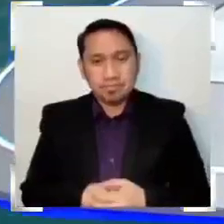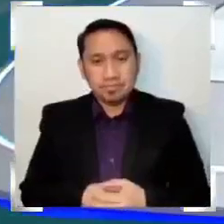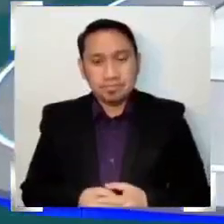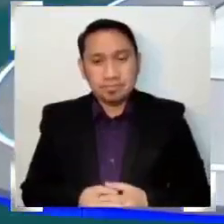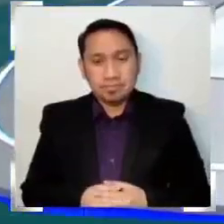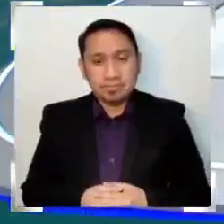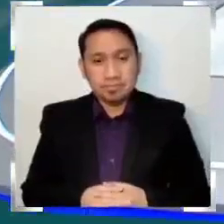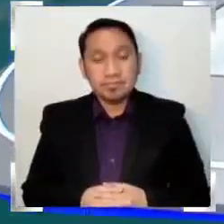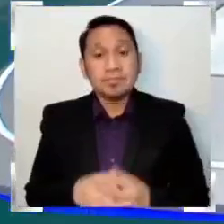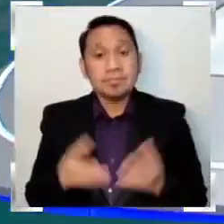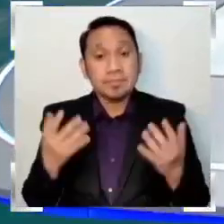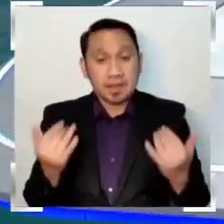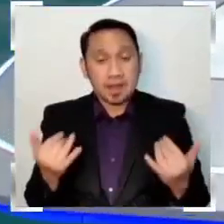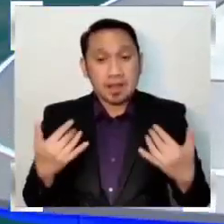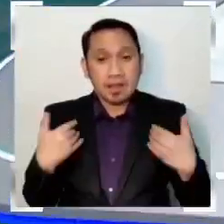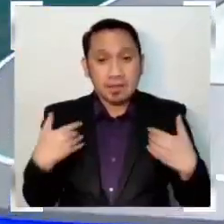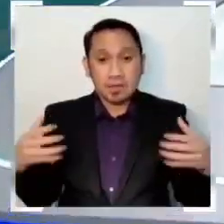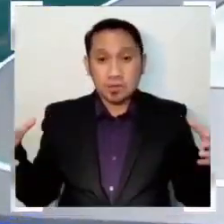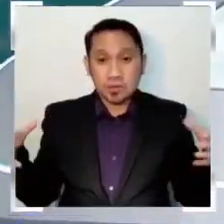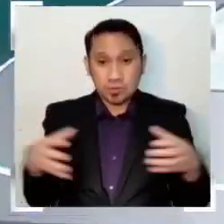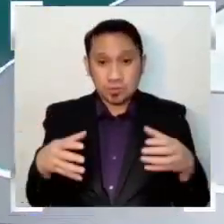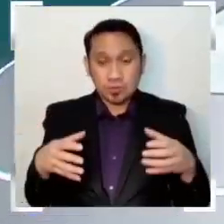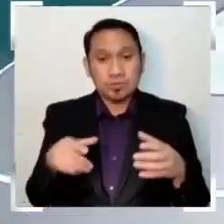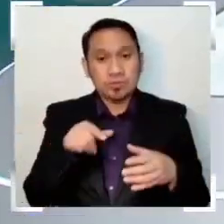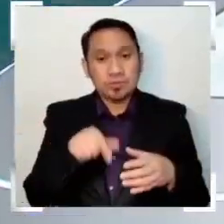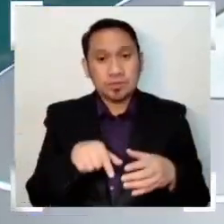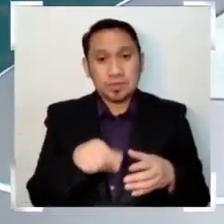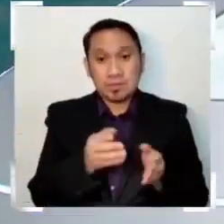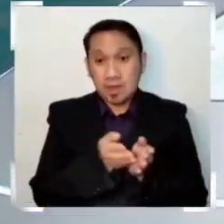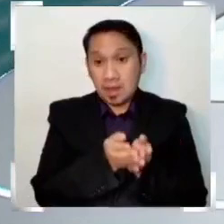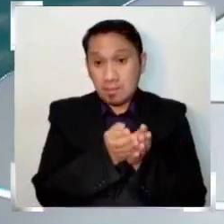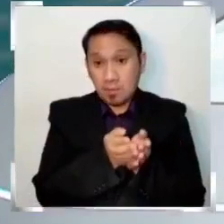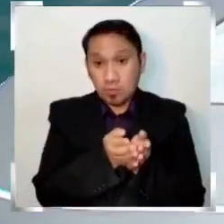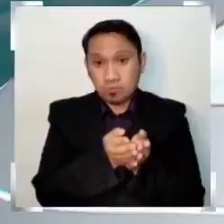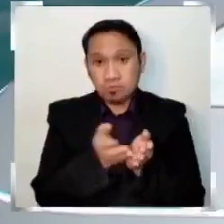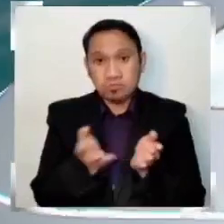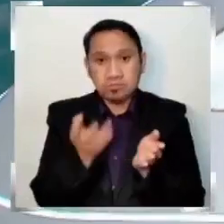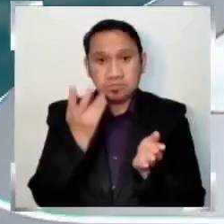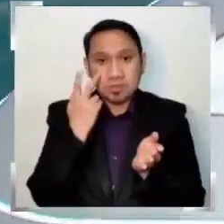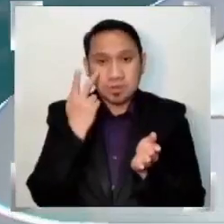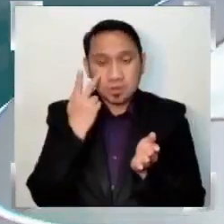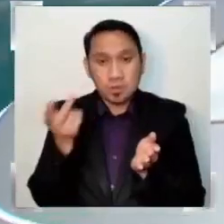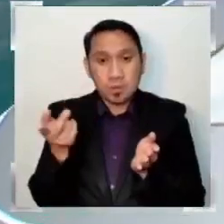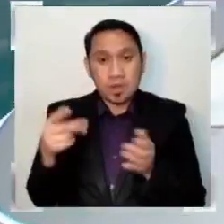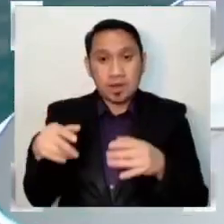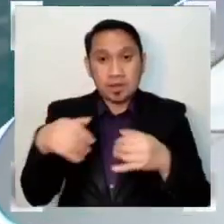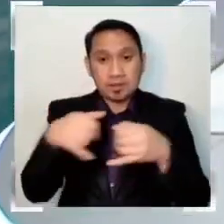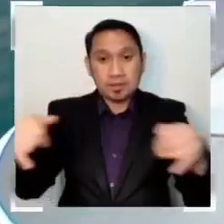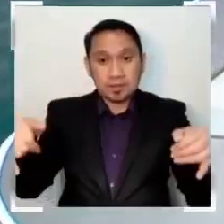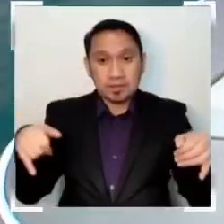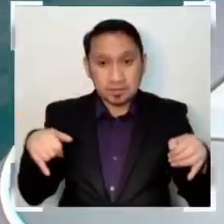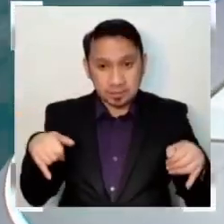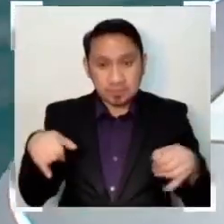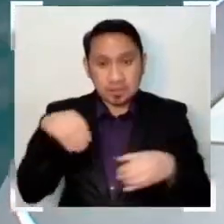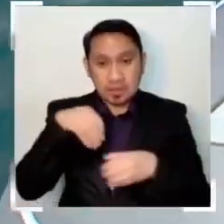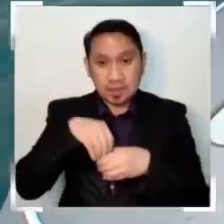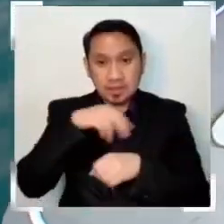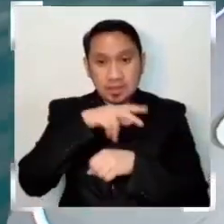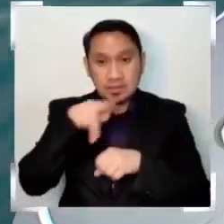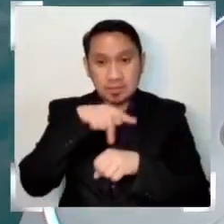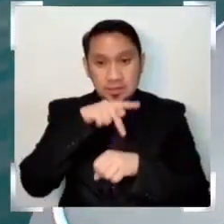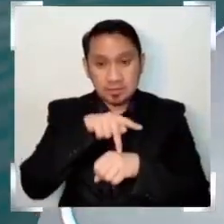Igan, may kumpulan pa rin ng mga Chinese militia vessel sa bahagi ng Spratlys na pasok sa Exclusive Economic Zone